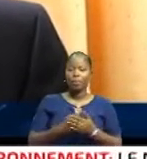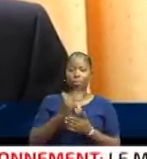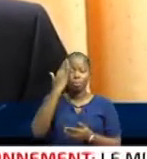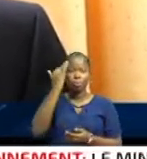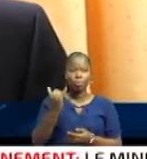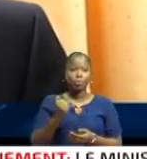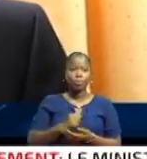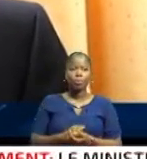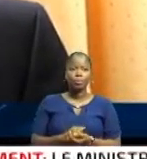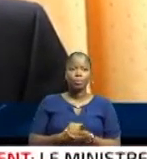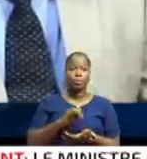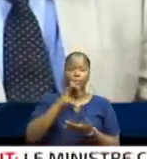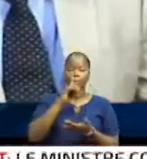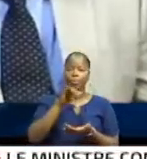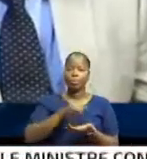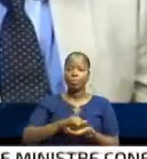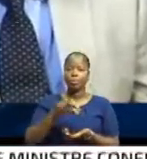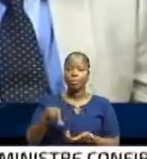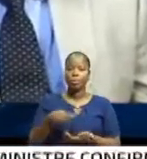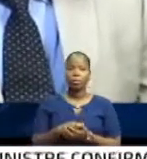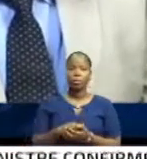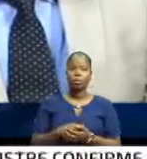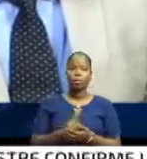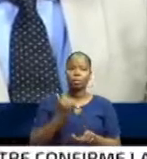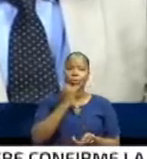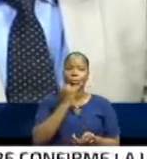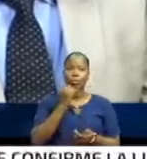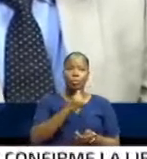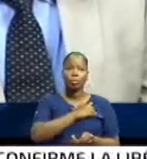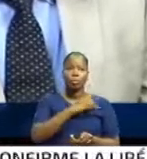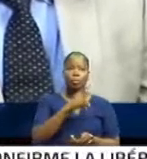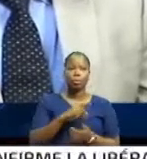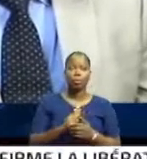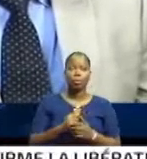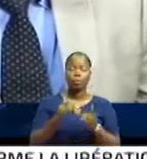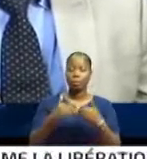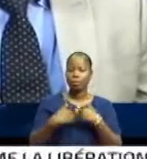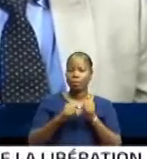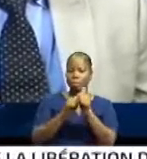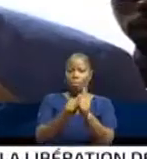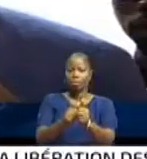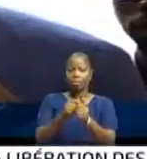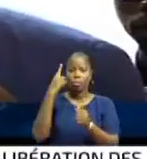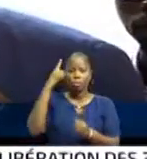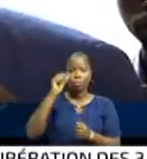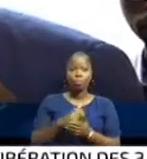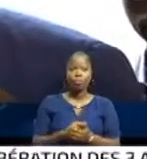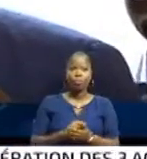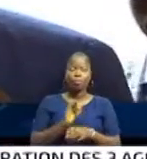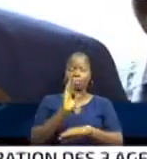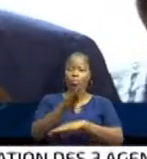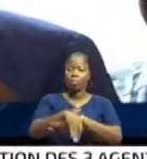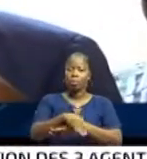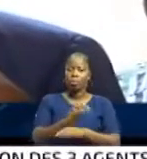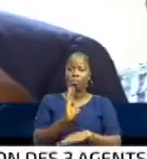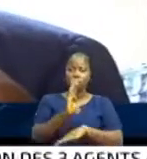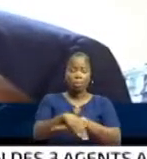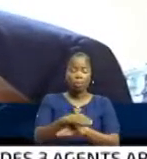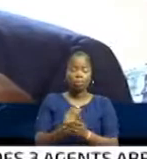pourquoi est-ce qu'on n'a pas reproché à l'usiné de nous avoir accompagnés pour battre campagne lors du